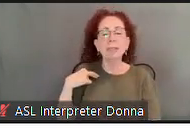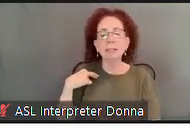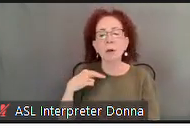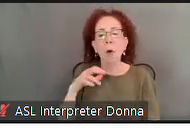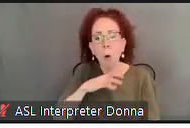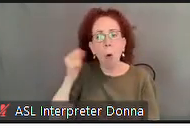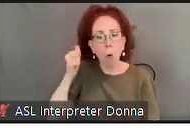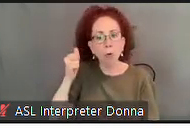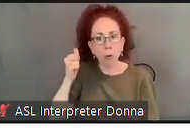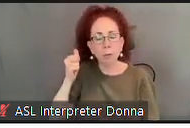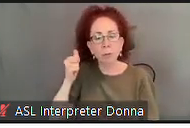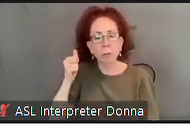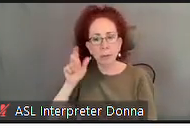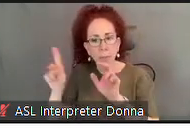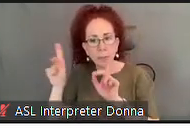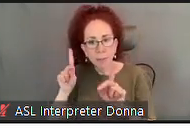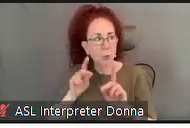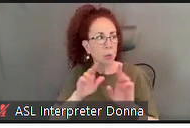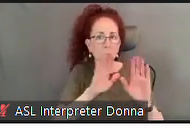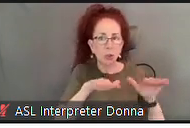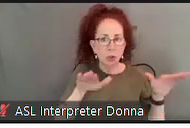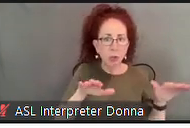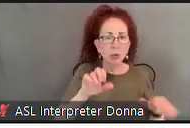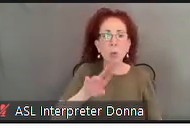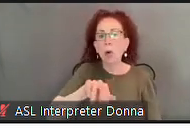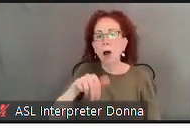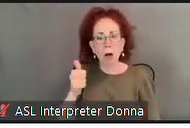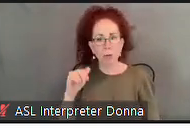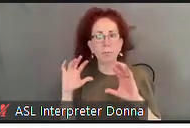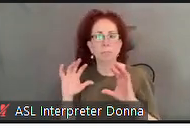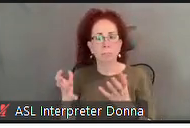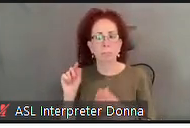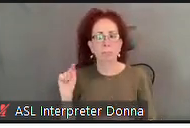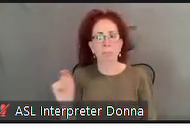炎热呢，会让人脱水。